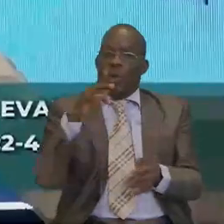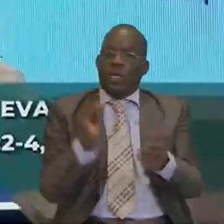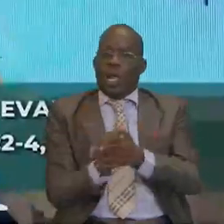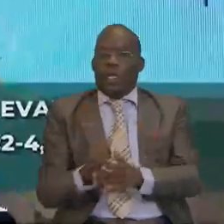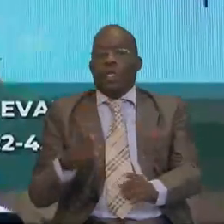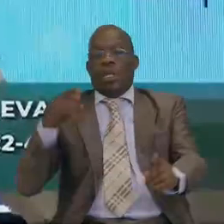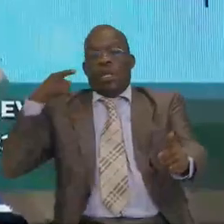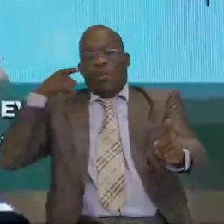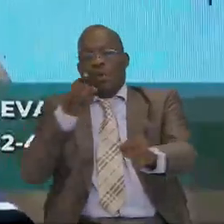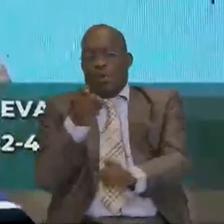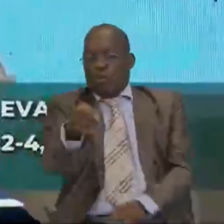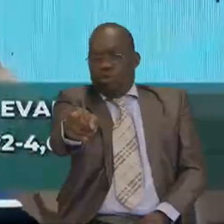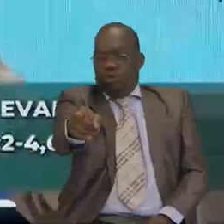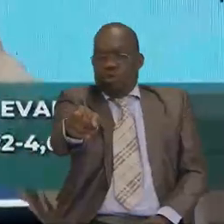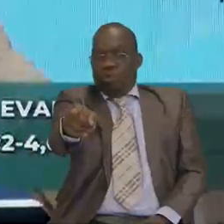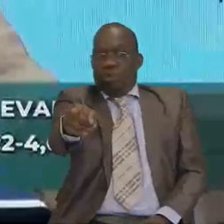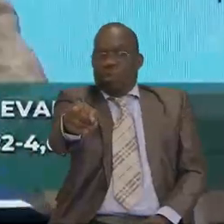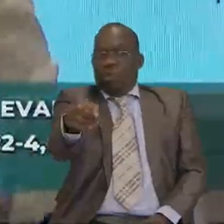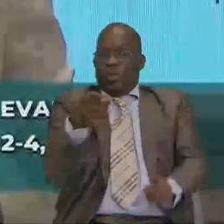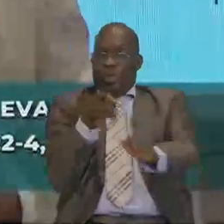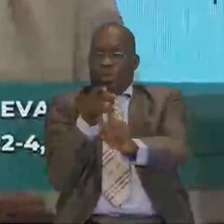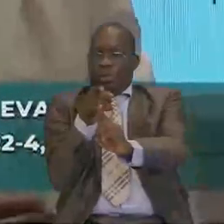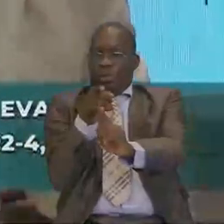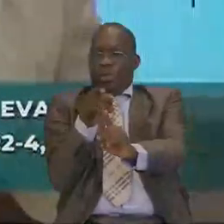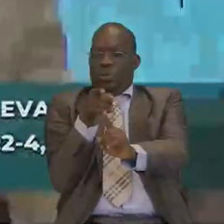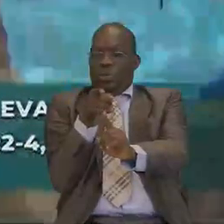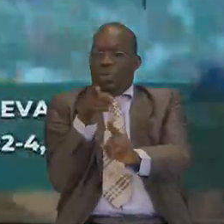doigt pour dire « Toi, c'est toi l'homme ».